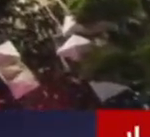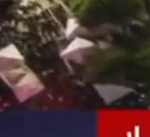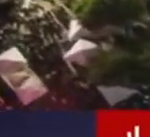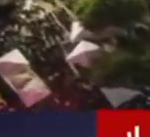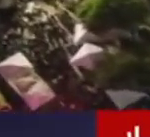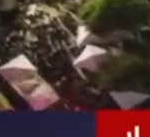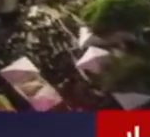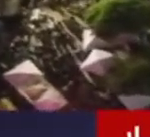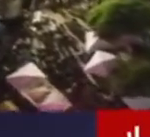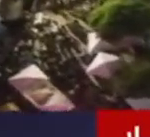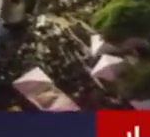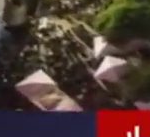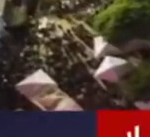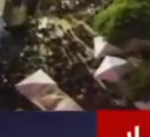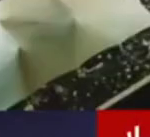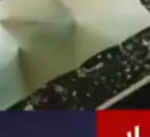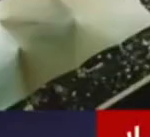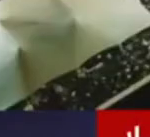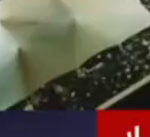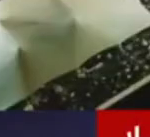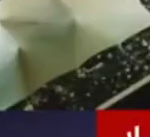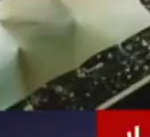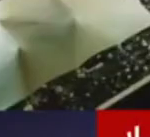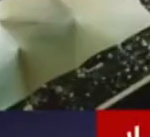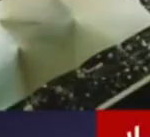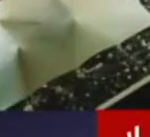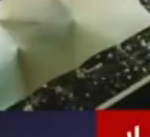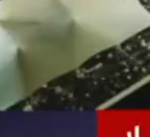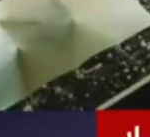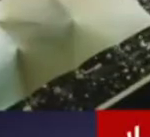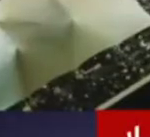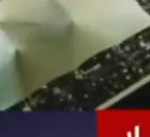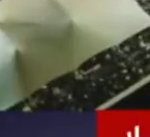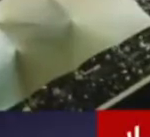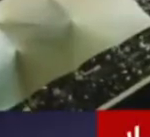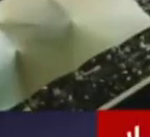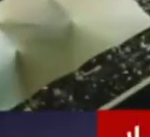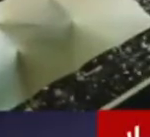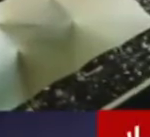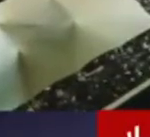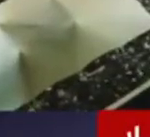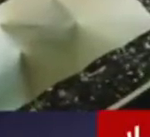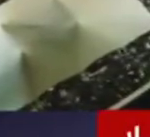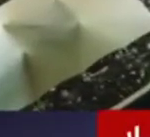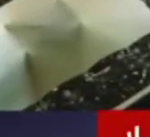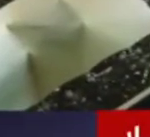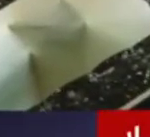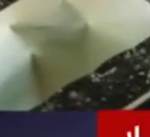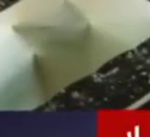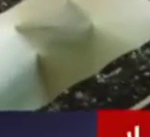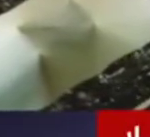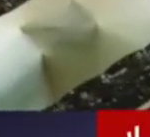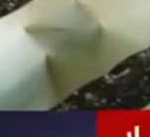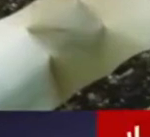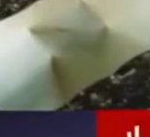شل لخ شوع ط اتمنى لكم جميعا اسبوعا